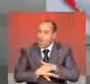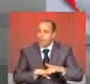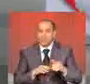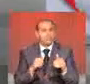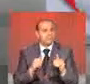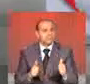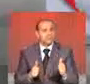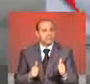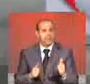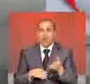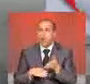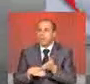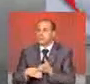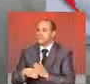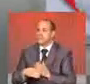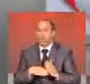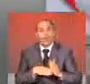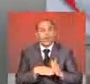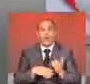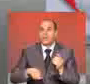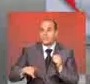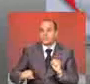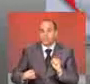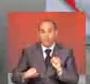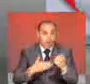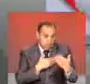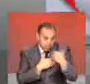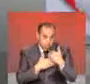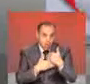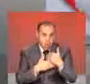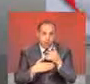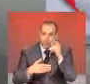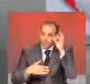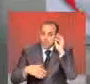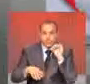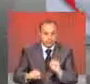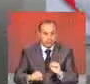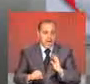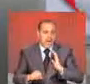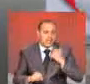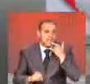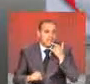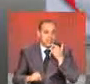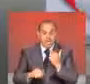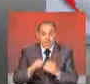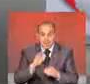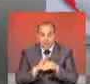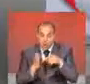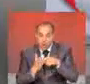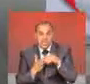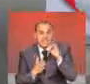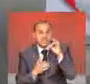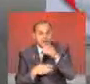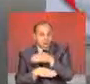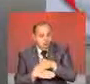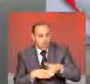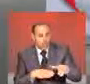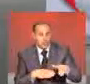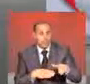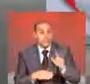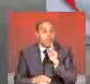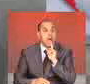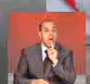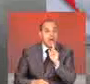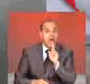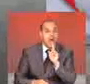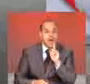ودرجة الجاهزية كبيرة للتصدي لأي طارئ، مضيفا أن التواجد انطلق من النقطة الصفر على الحدود. وتم